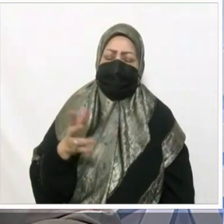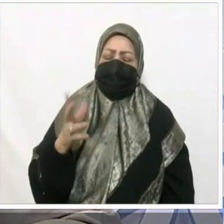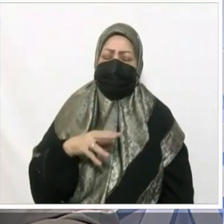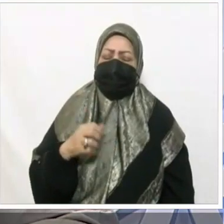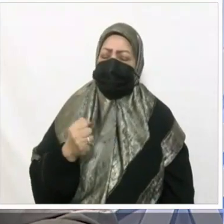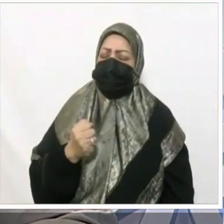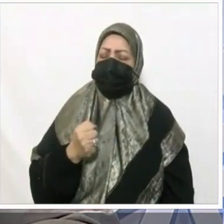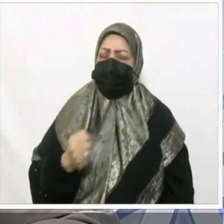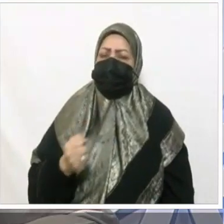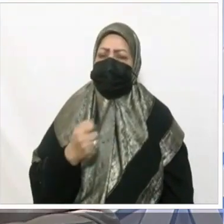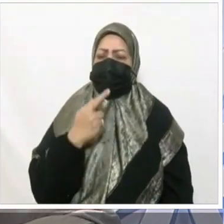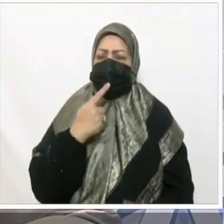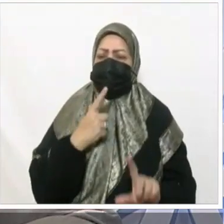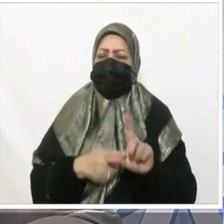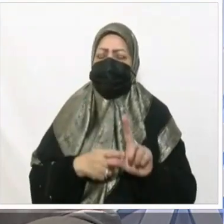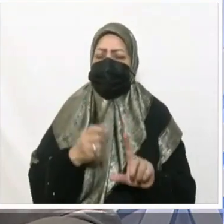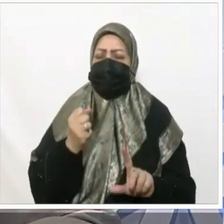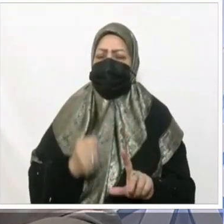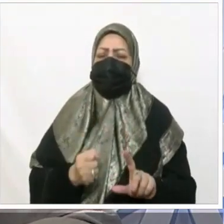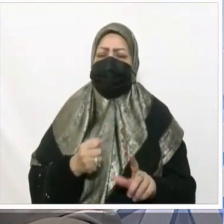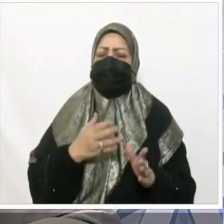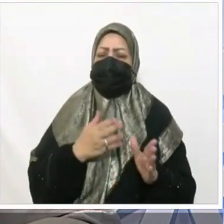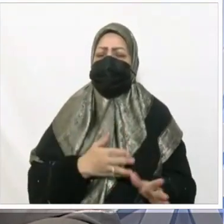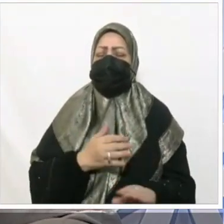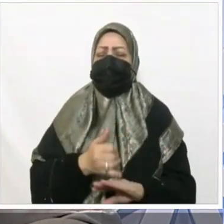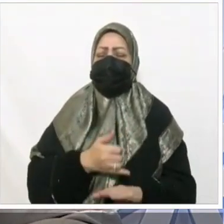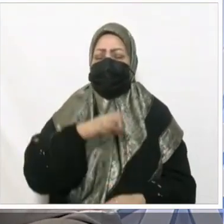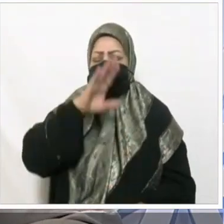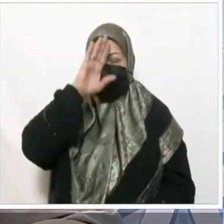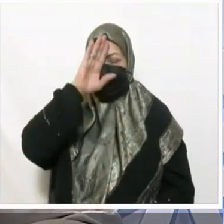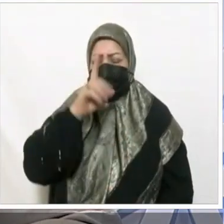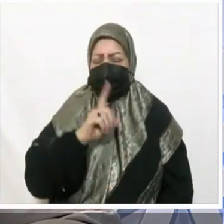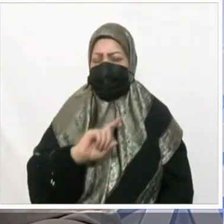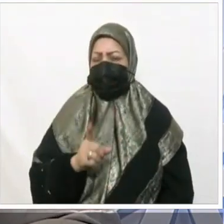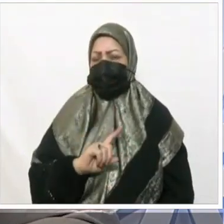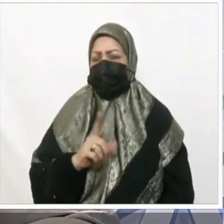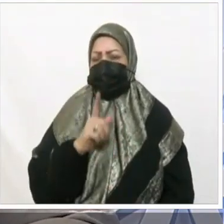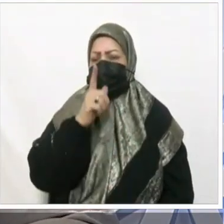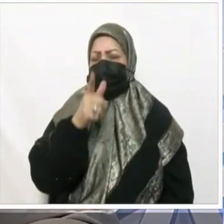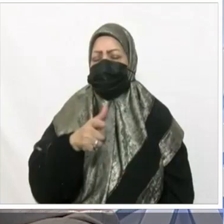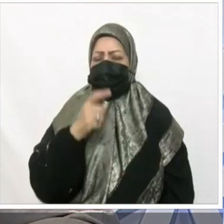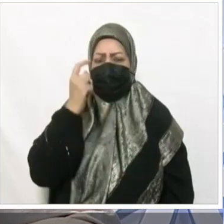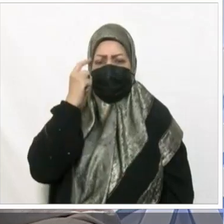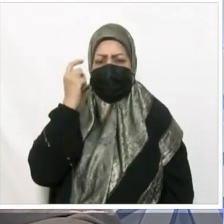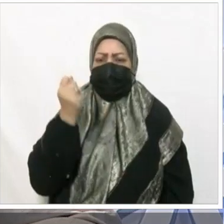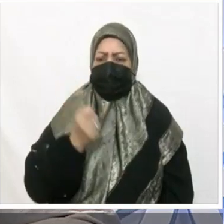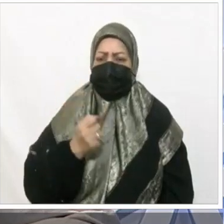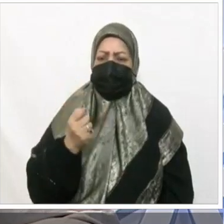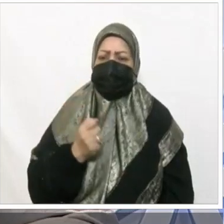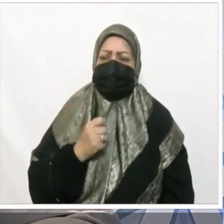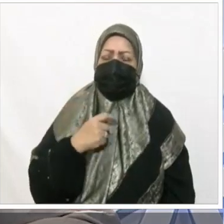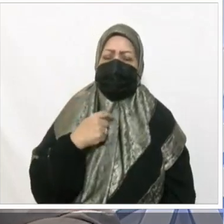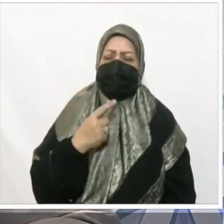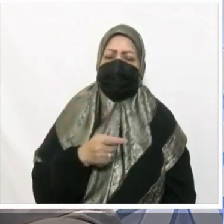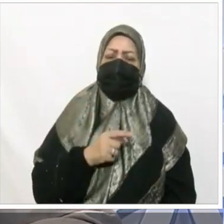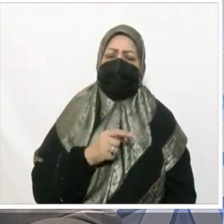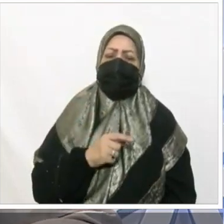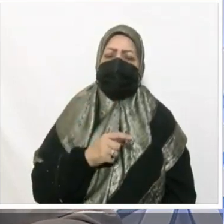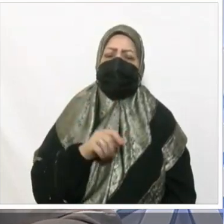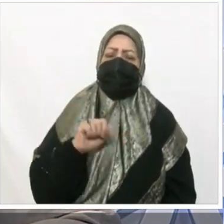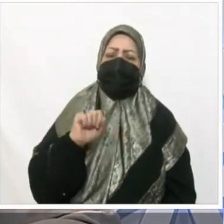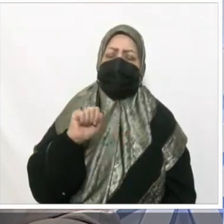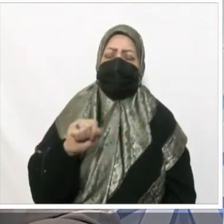مالك في ليبيا، هذا لا يقول عاقل، ولكن أنك أنت في خاصة نفسك اعمل بما